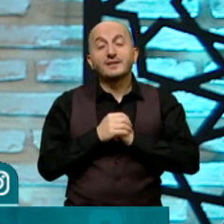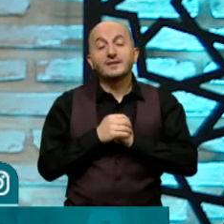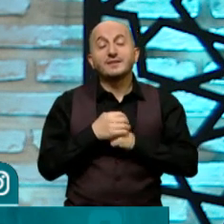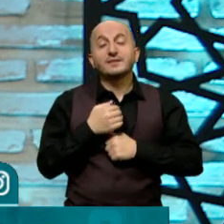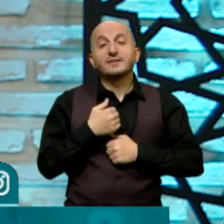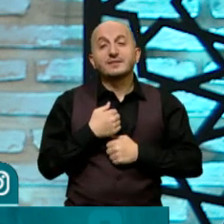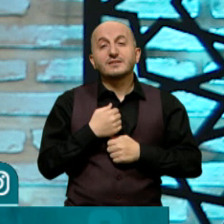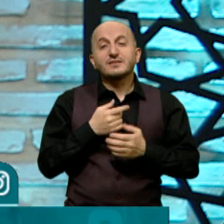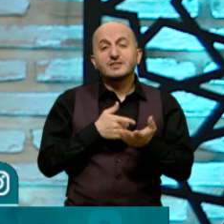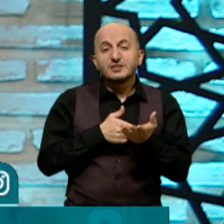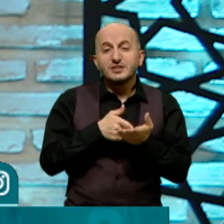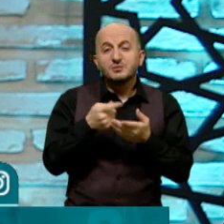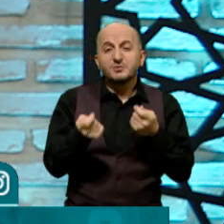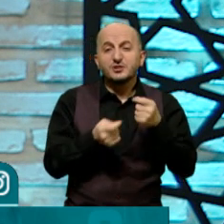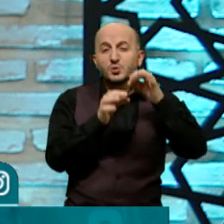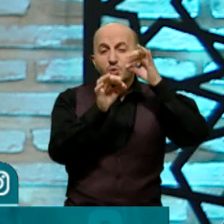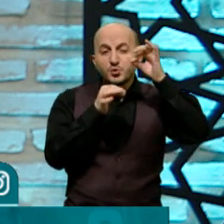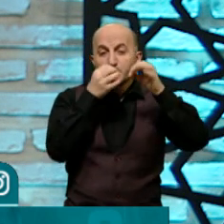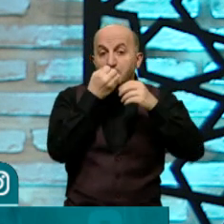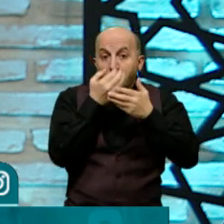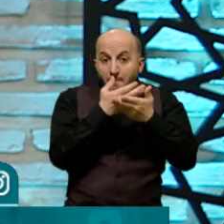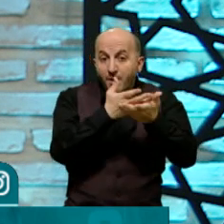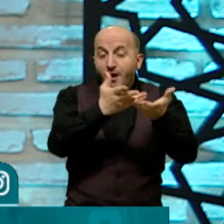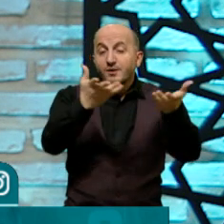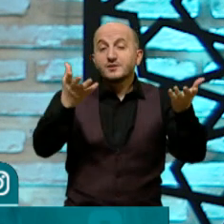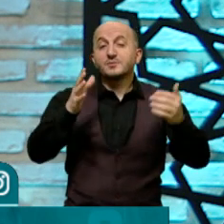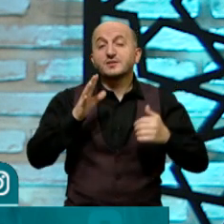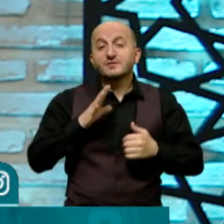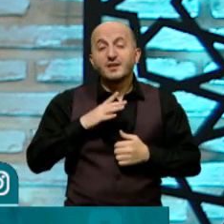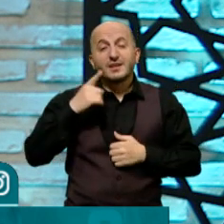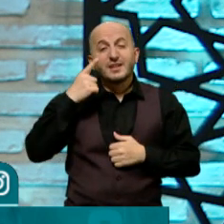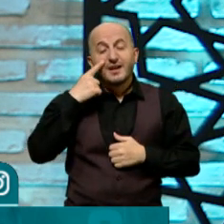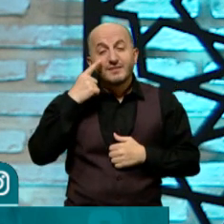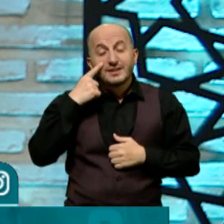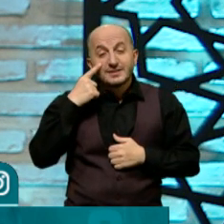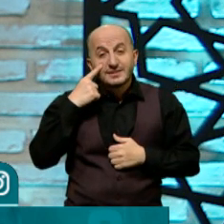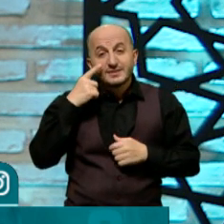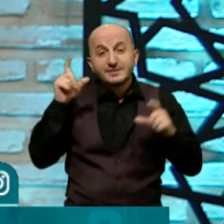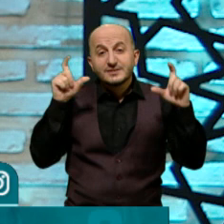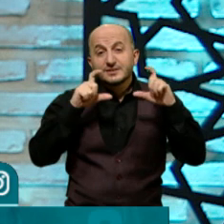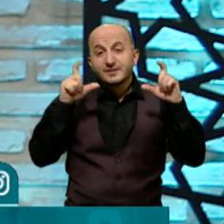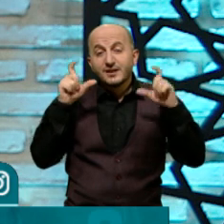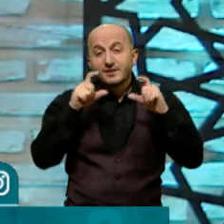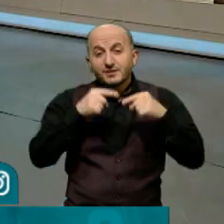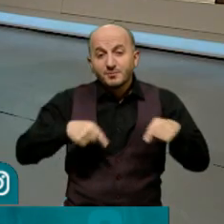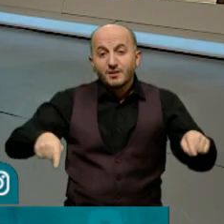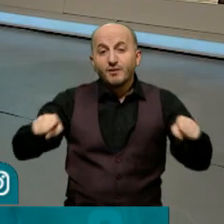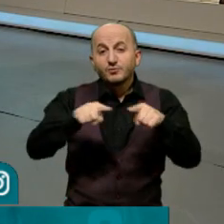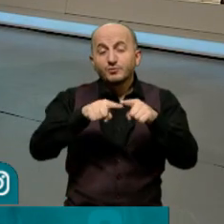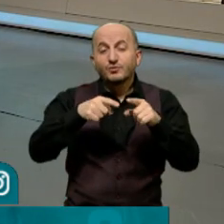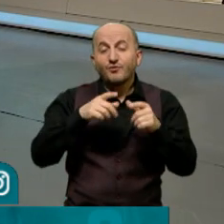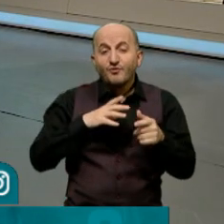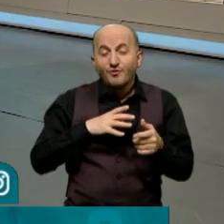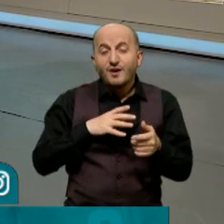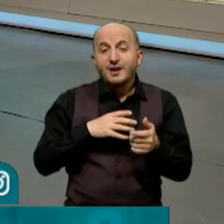Biz tarım işiyle uğraşıyoruz. Üzüm bağlarımız var. Devletin bir sigorta havuzu var, Tarsim.